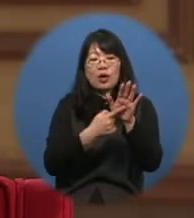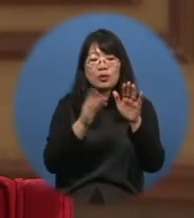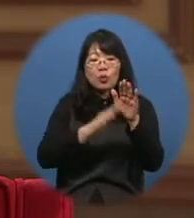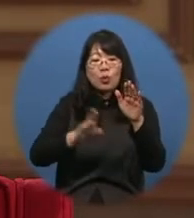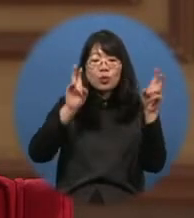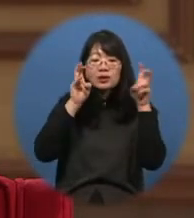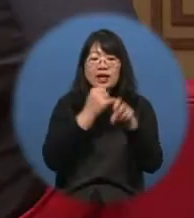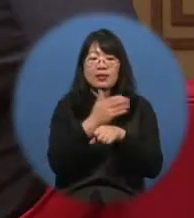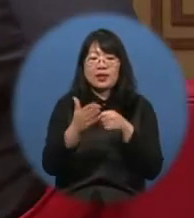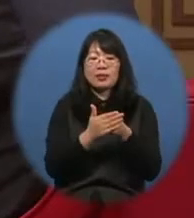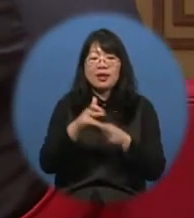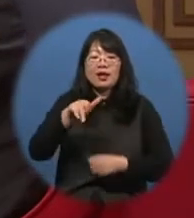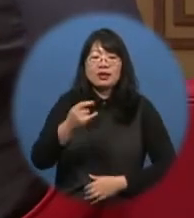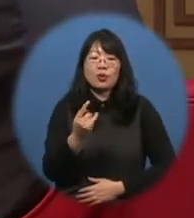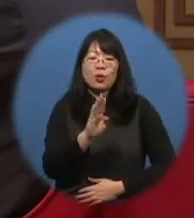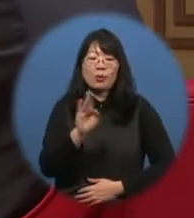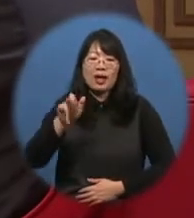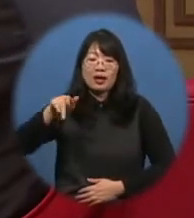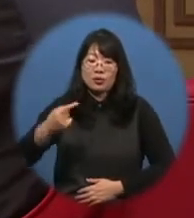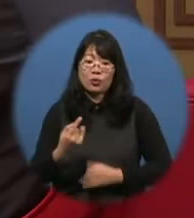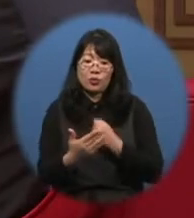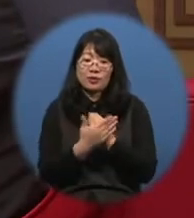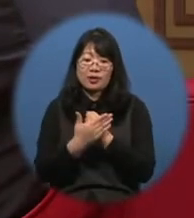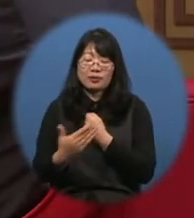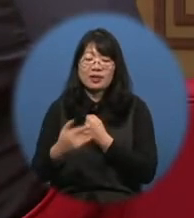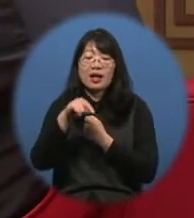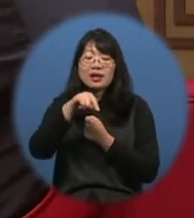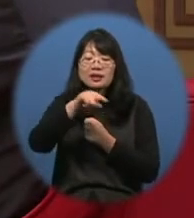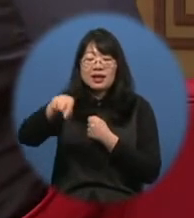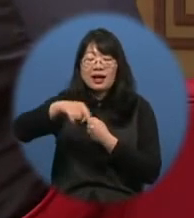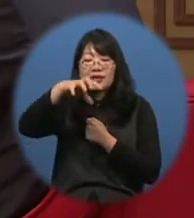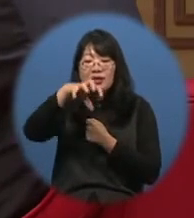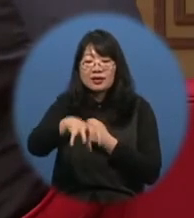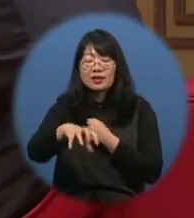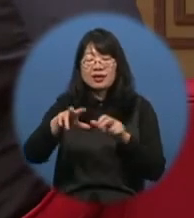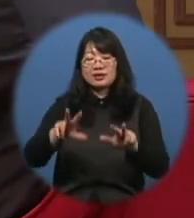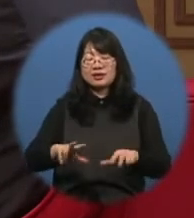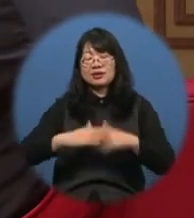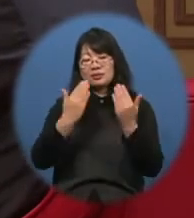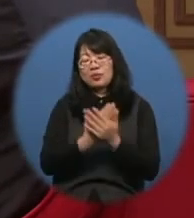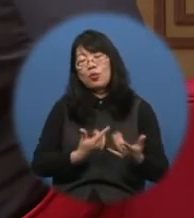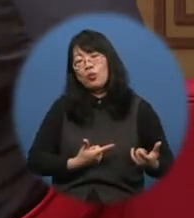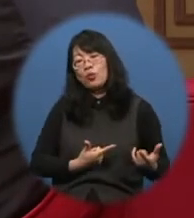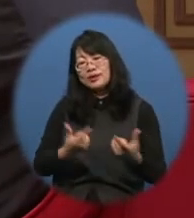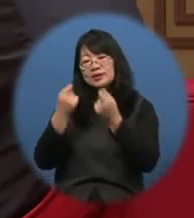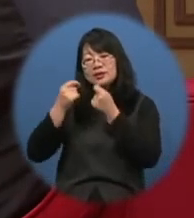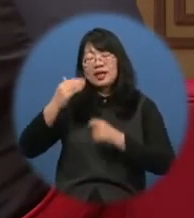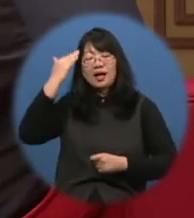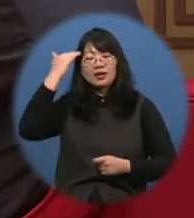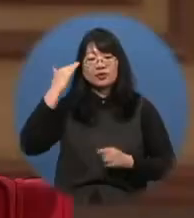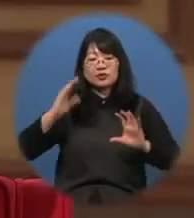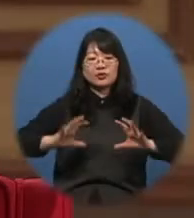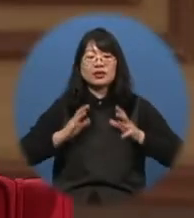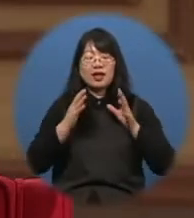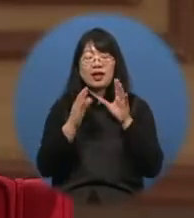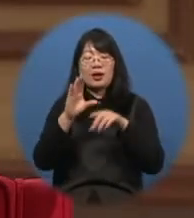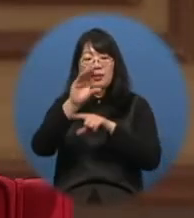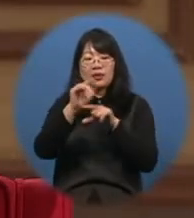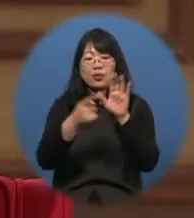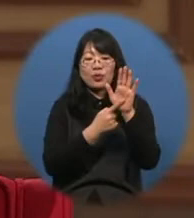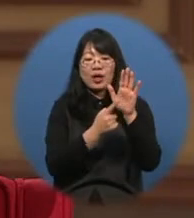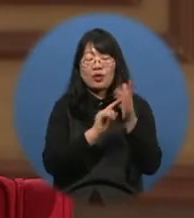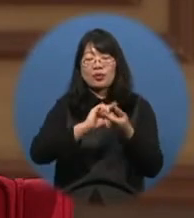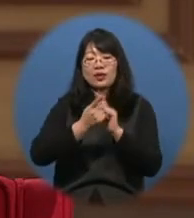한국방송광고공사거든요. 아, 코바코. 네. 코바코. 예, 예. 그래서 이제 코바코에서 모든 그 우리나라의 방송